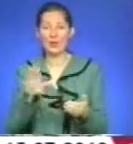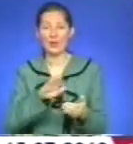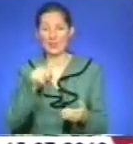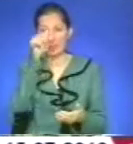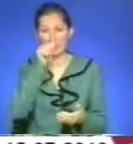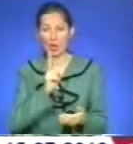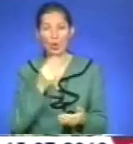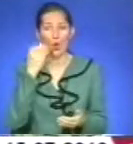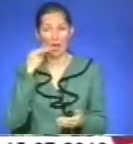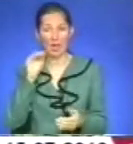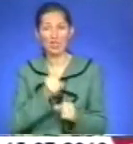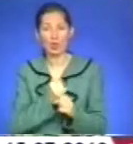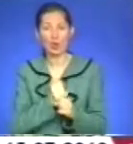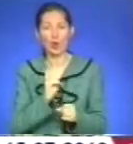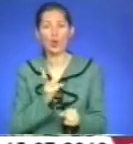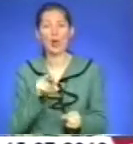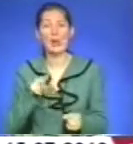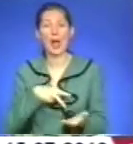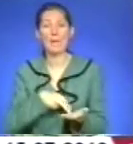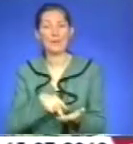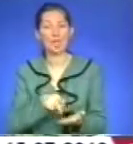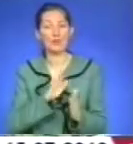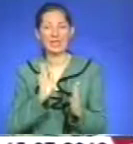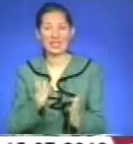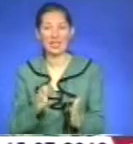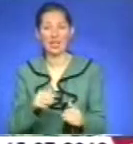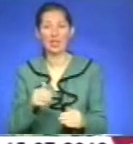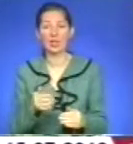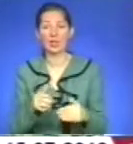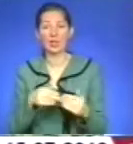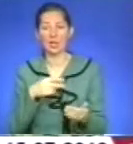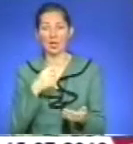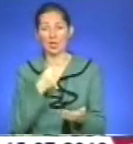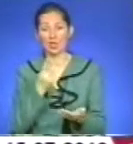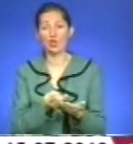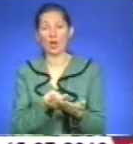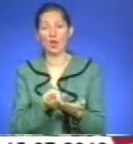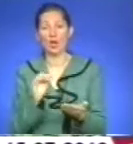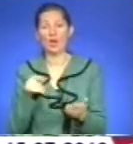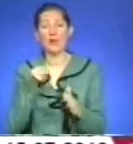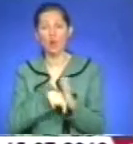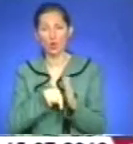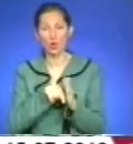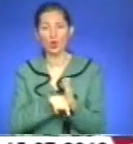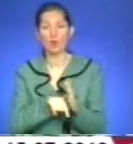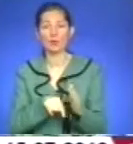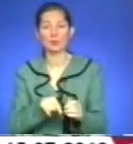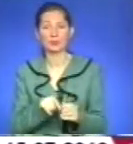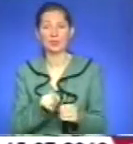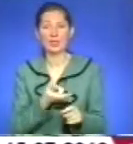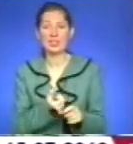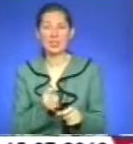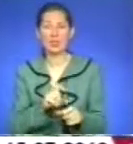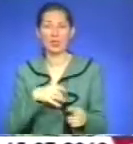хто краще зробив, хто як підійшов, не тільки зовнішньо, а і з внутрішнім змістом. Це дуже